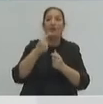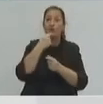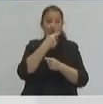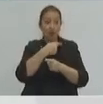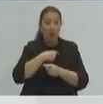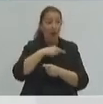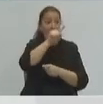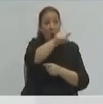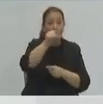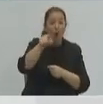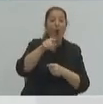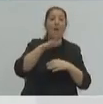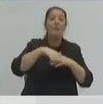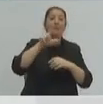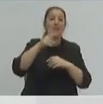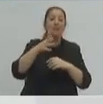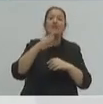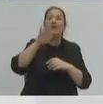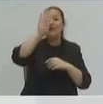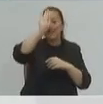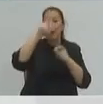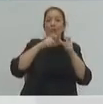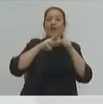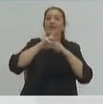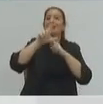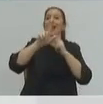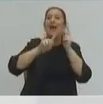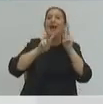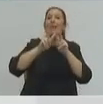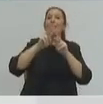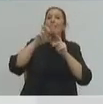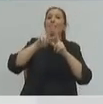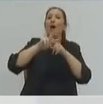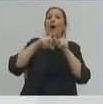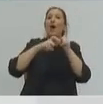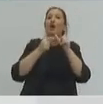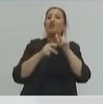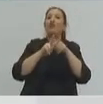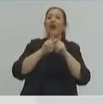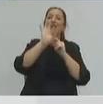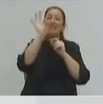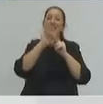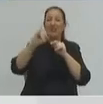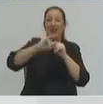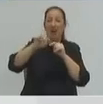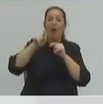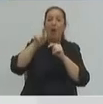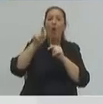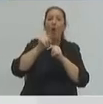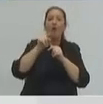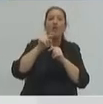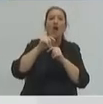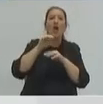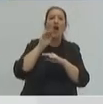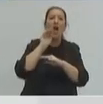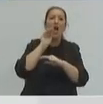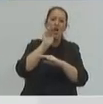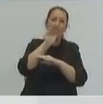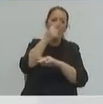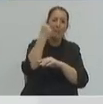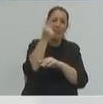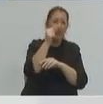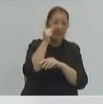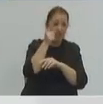gerekiyor. Bakın, İstanbul Selimpaşa Mahallesi'nde 20 bin kişi yaşıyor. Selimpaşa'da hayatını kaybeden bir vatandaş şu